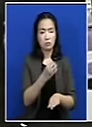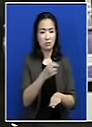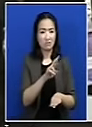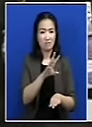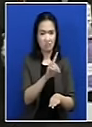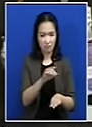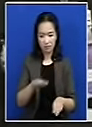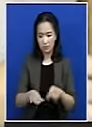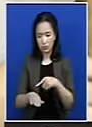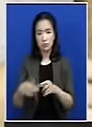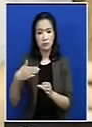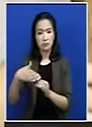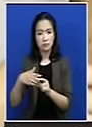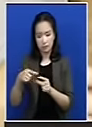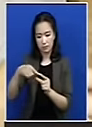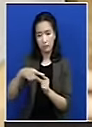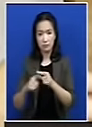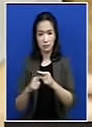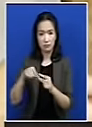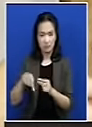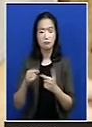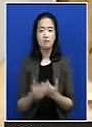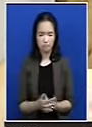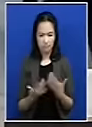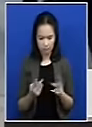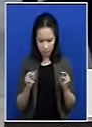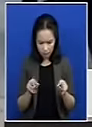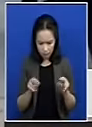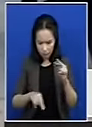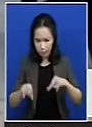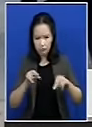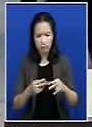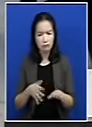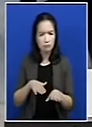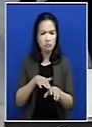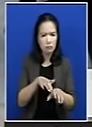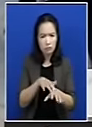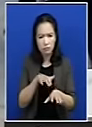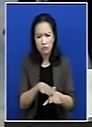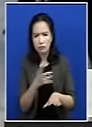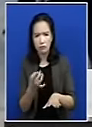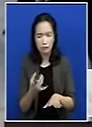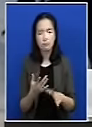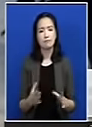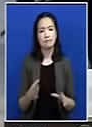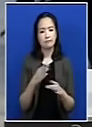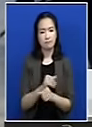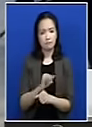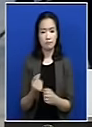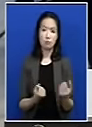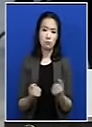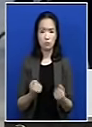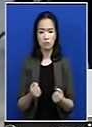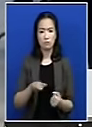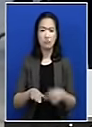ายด้วยและไปถึงจุดที่เกิดอุบัติเหตุเพื่อไปดูร่องรอยการชนตอนนี้ยังไม่ได้ข้อสรุปว่ารถเบนซ์ขับ